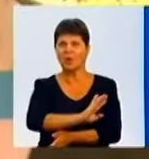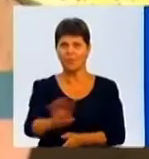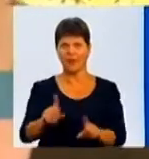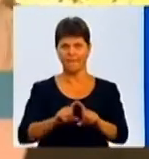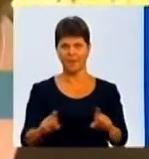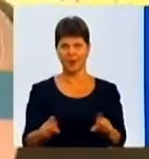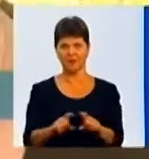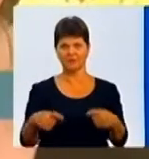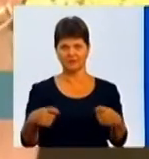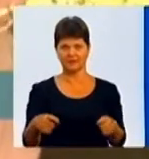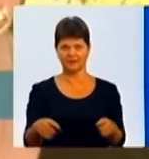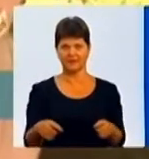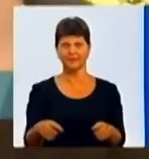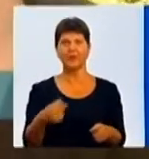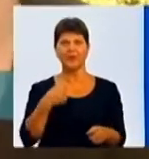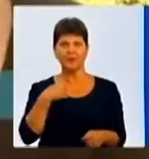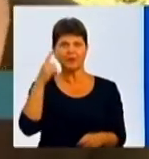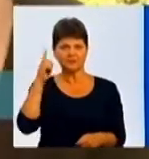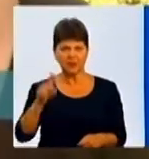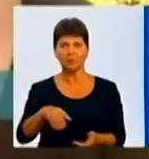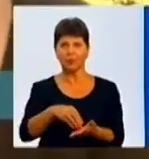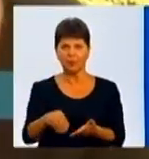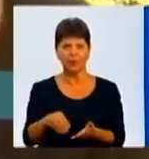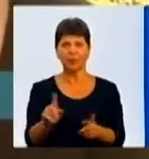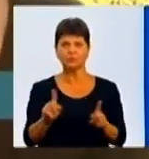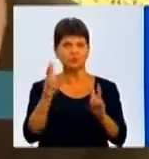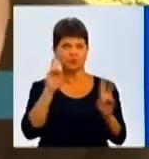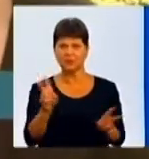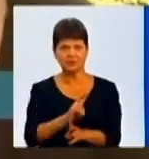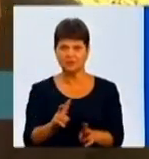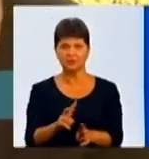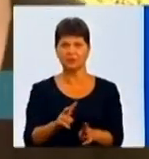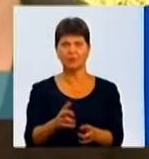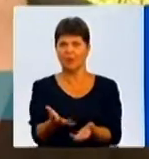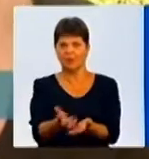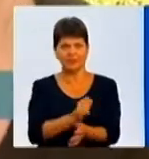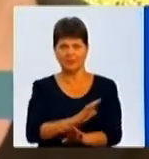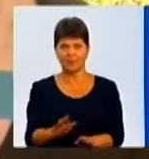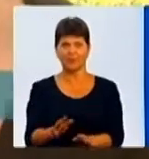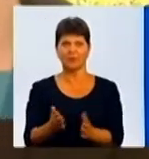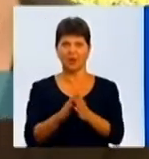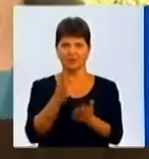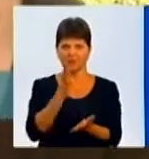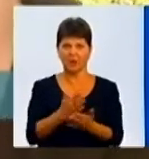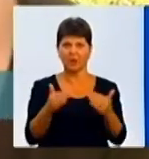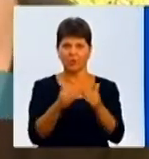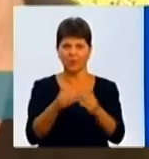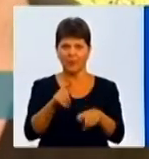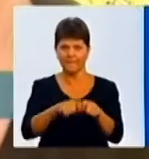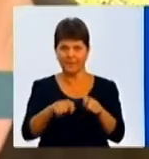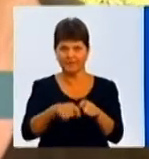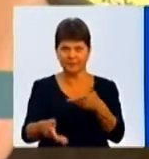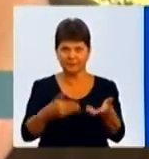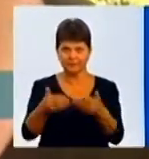Знаю гриби. Тих, що не знаю, не беру. Є книжка вдома, приїжджаємо, перевіряємо ще. От, ну, уверені, більш